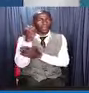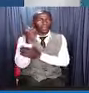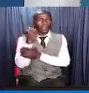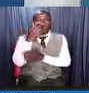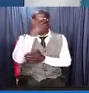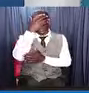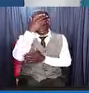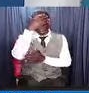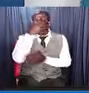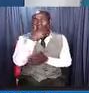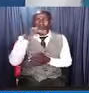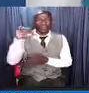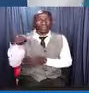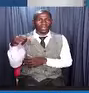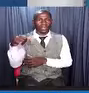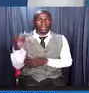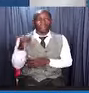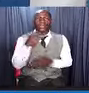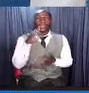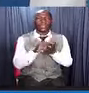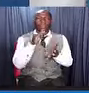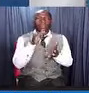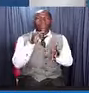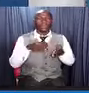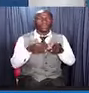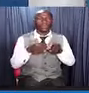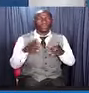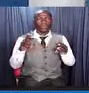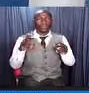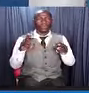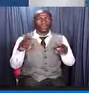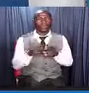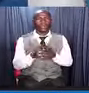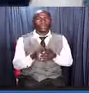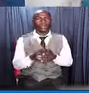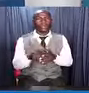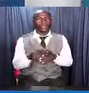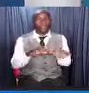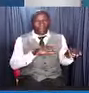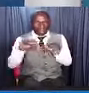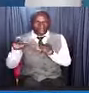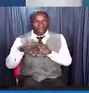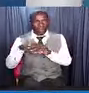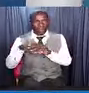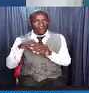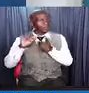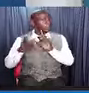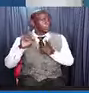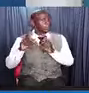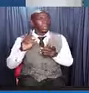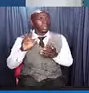Isaka. And Isaac. Na Jacobo. And Jacob. Anasema usizini. He says that shouldn't commit adultery. Akatoka nje. And he went